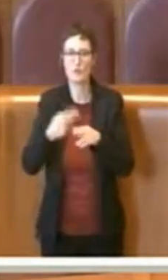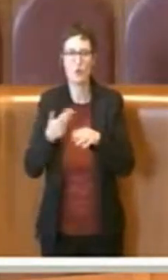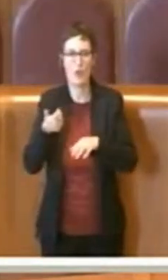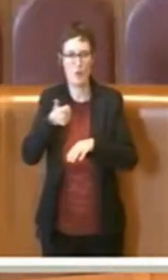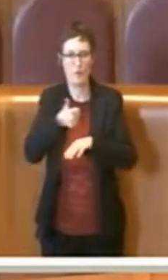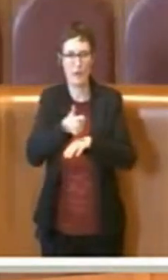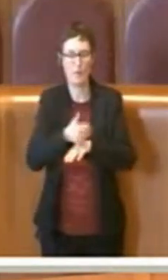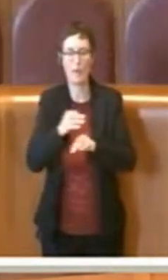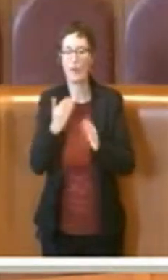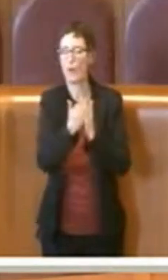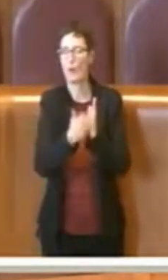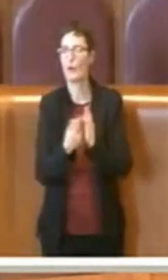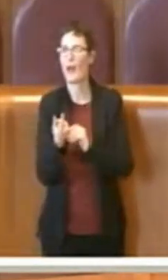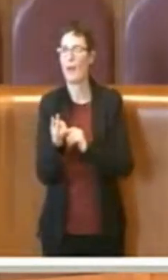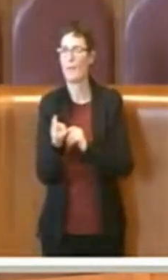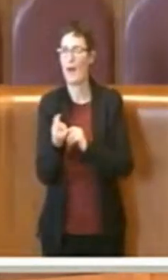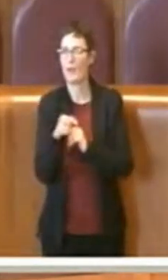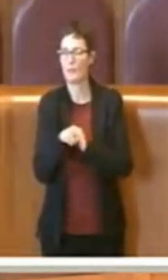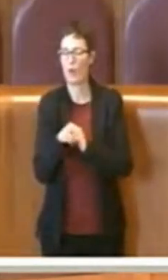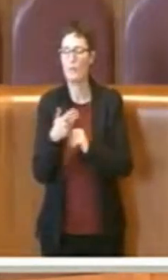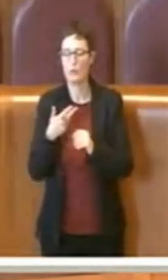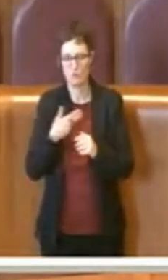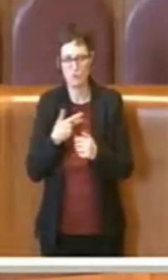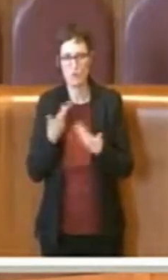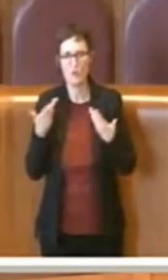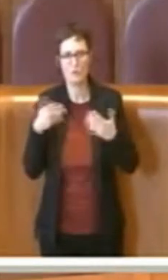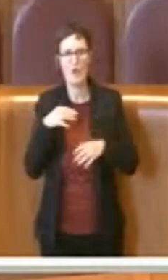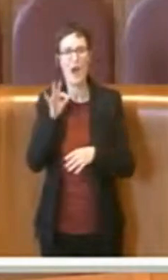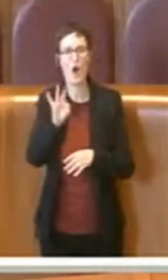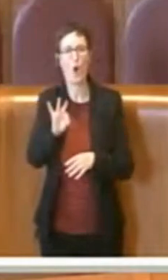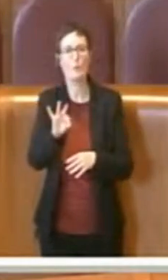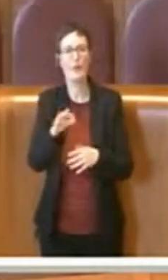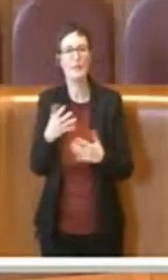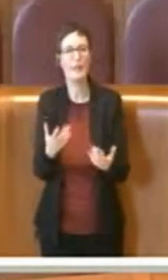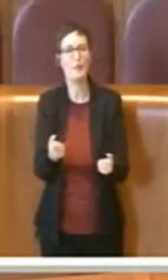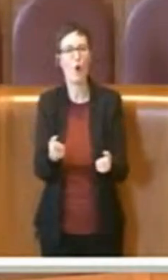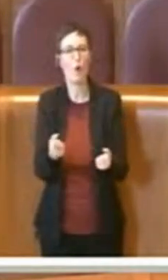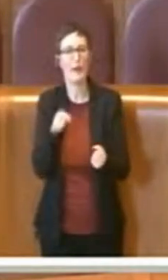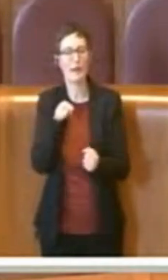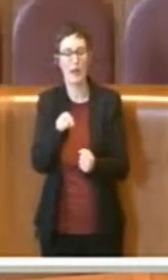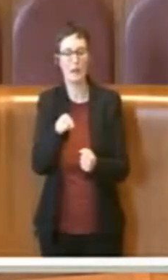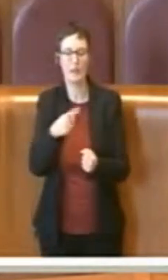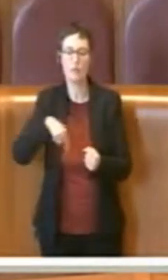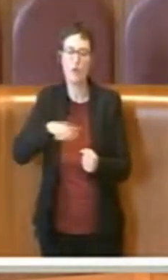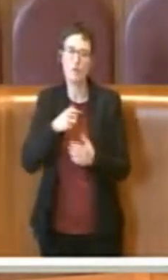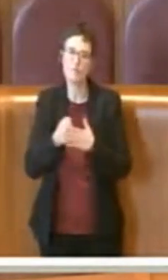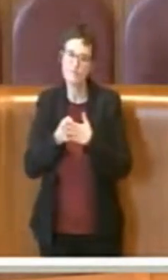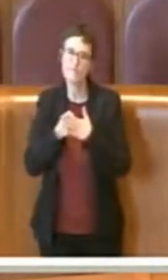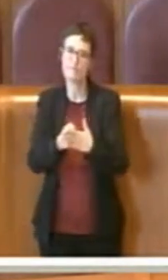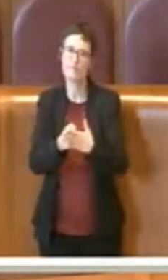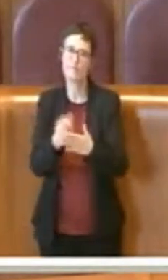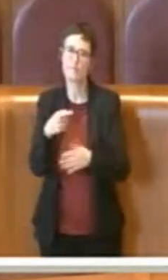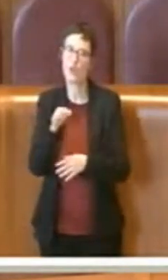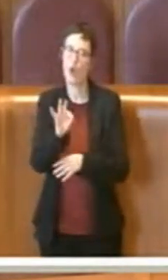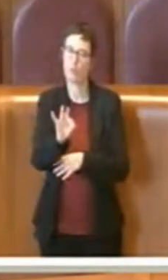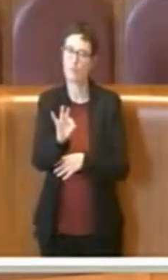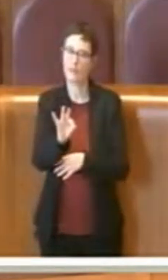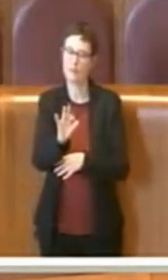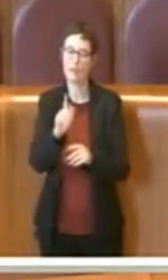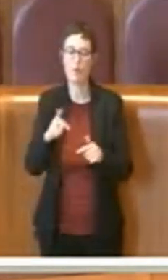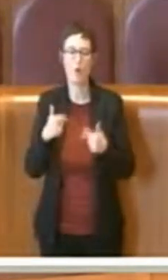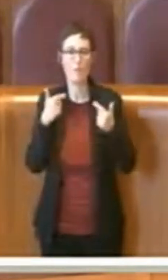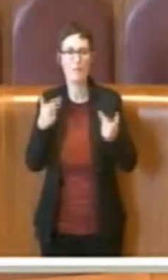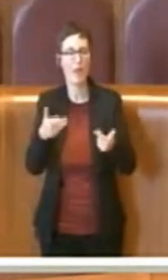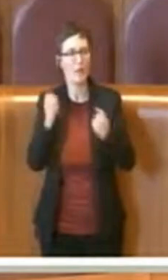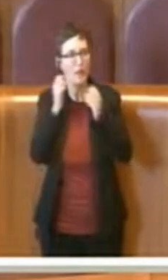Roma Capitale, già è previsto un obiettivo operativo su questo. Quindi andiamo a rinforzare quell'obiettivo cercando di dare una visione, un quadro di